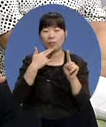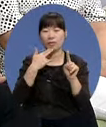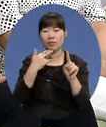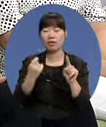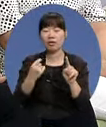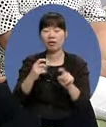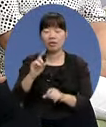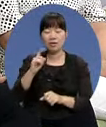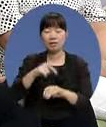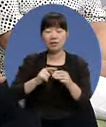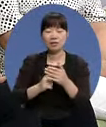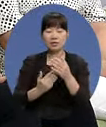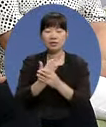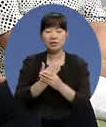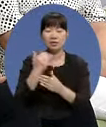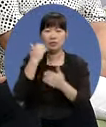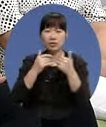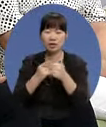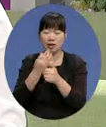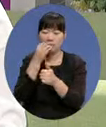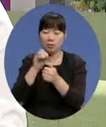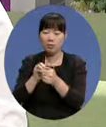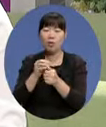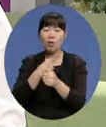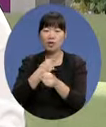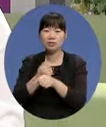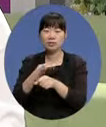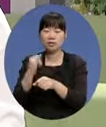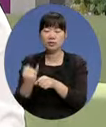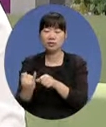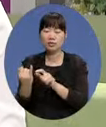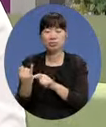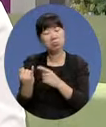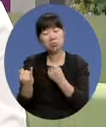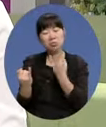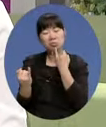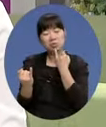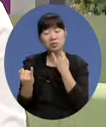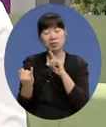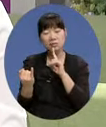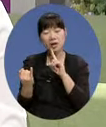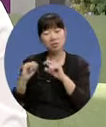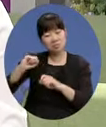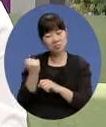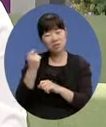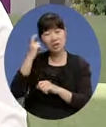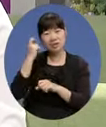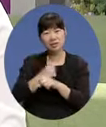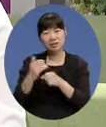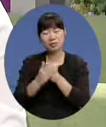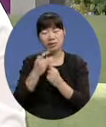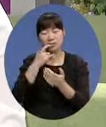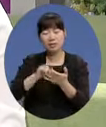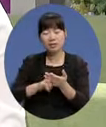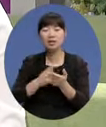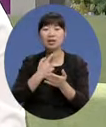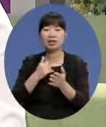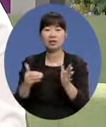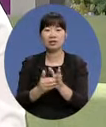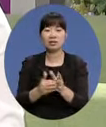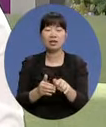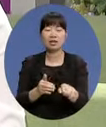게 충동이 생기고 누군가한테 뽀뽀를 해보고 싶은데 네. 여동생에서 제일 만만할 것 같고 얘기도 잘 들을 것 같고 그냥 그래서 쉽게 한번 해봤다 이런